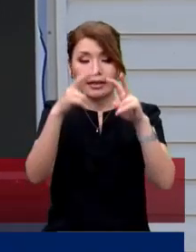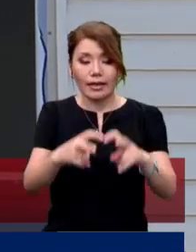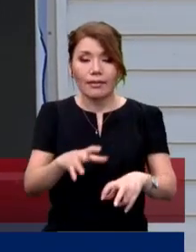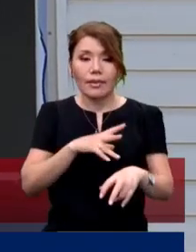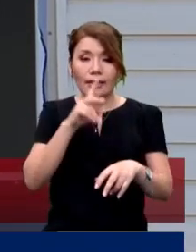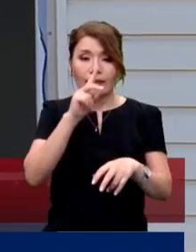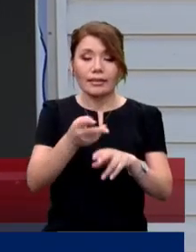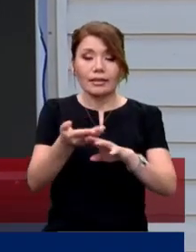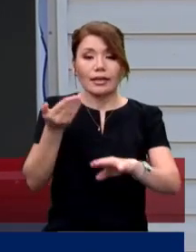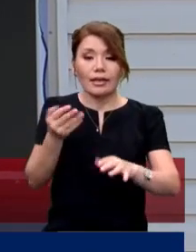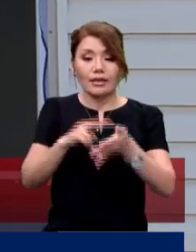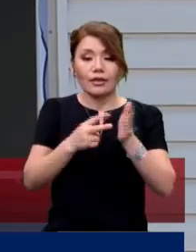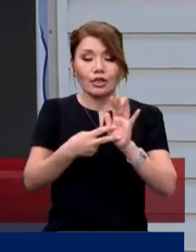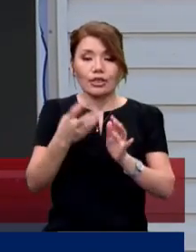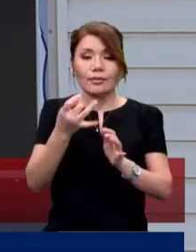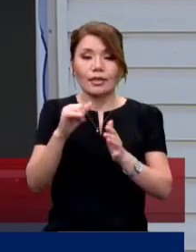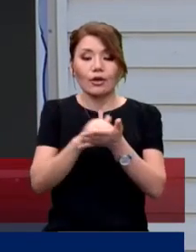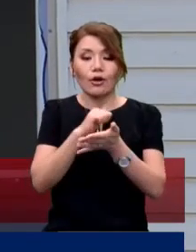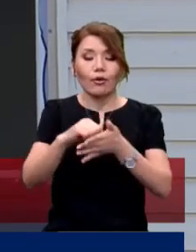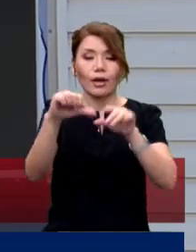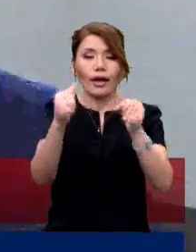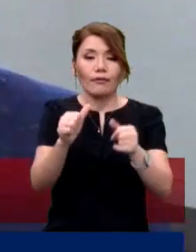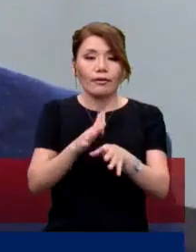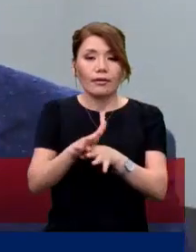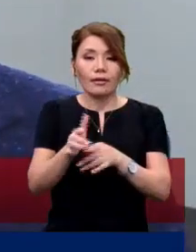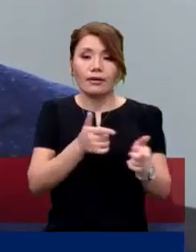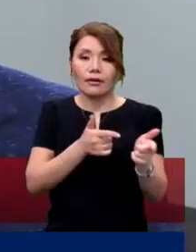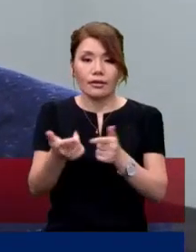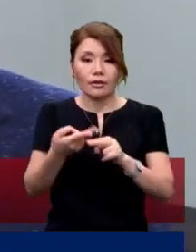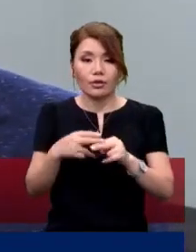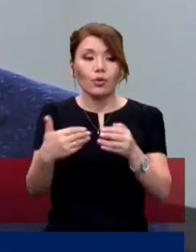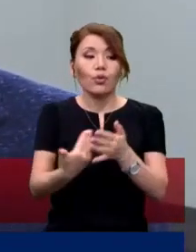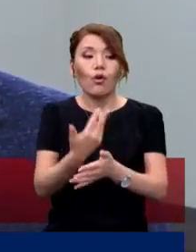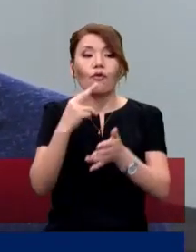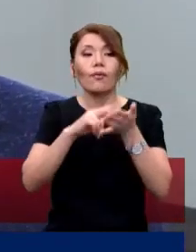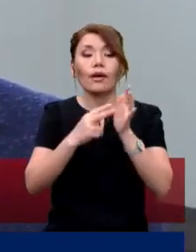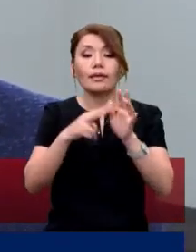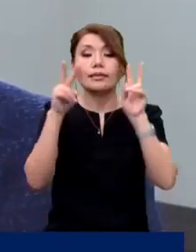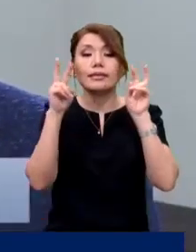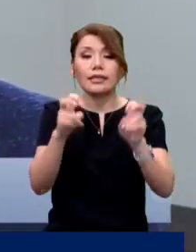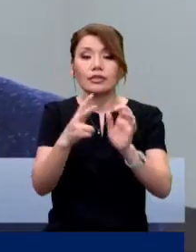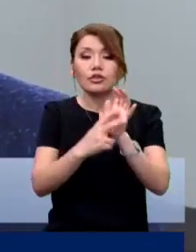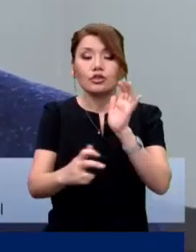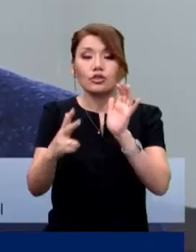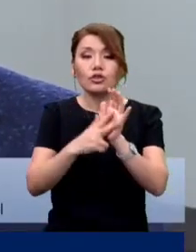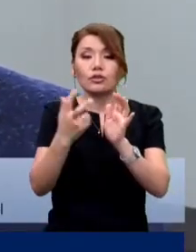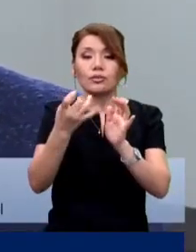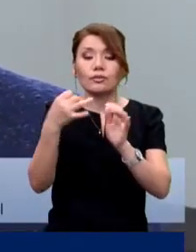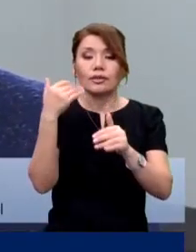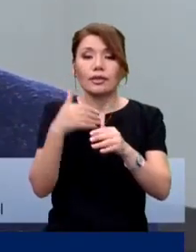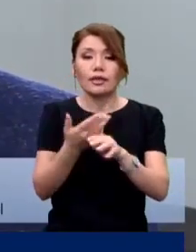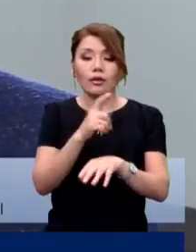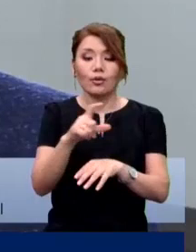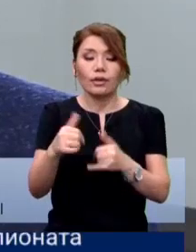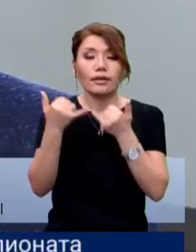2 жыл бұрын жобалық сметалық құжатын әзірлеу басталған. Название нового проекта. Жаңа жоба 880 дарынды балаға арналған